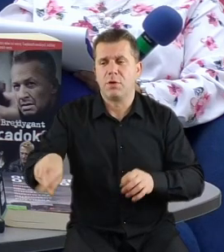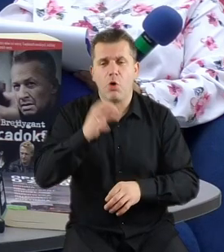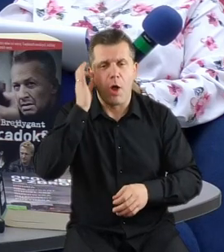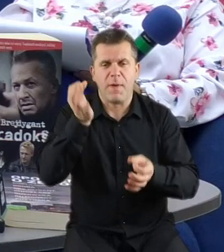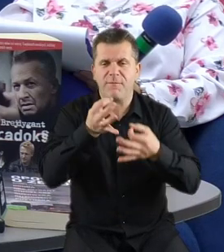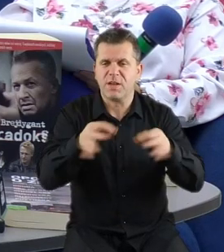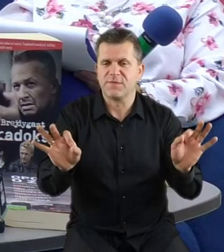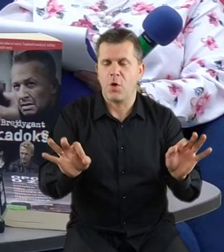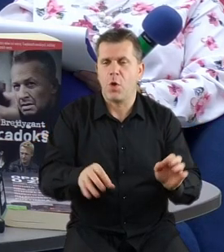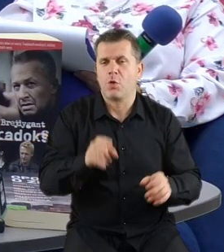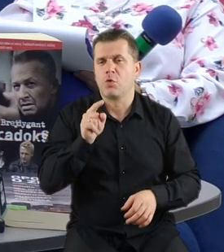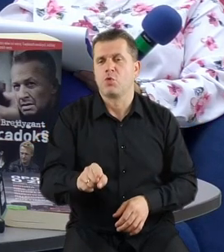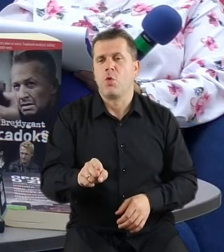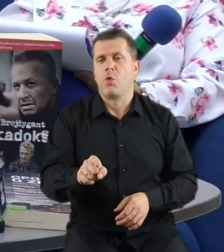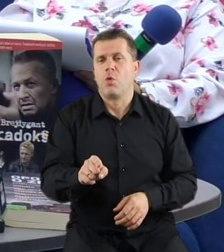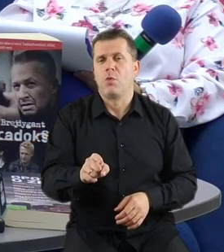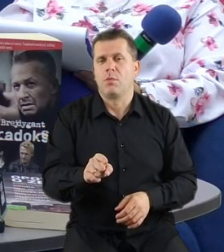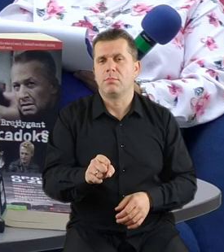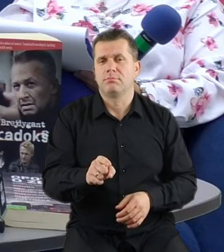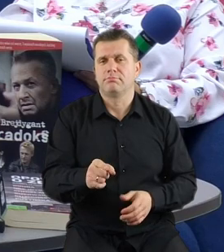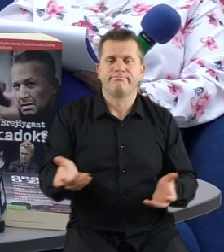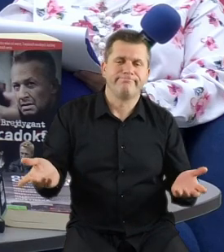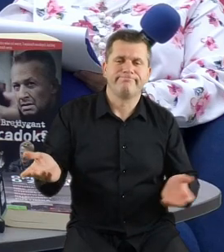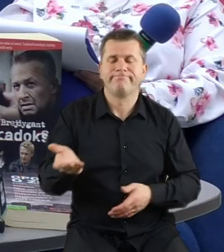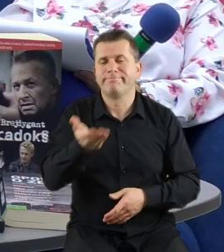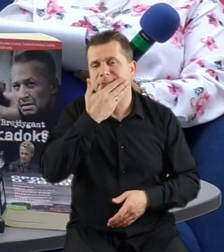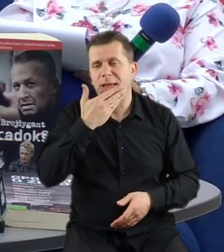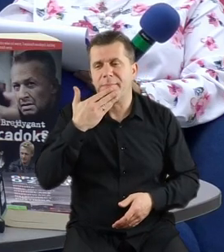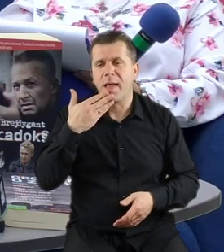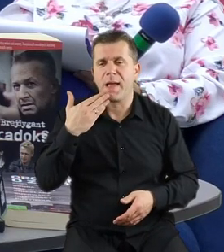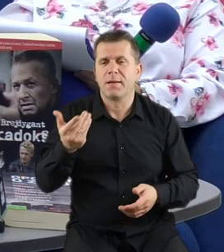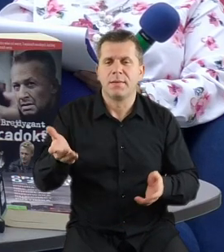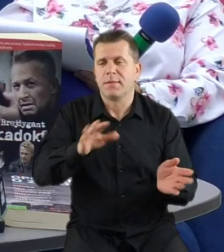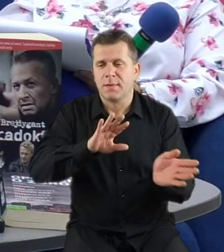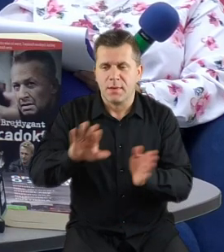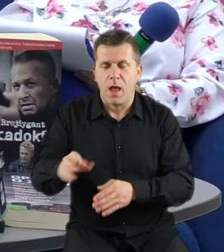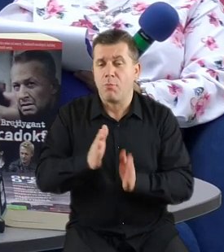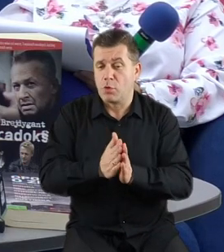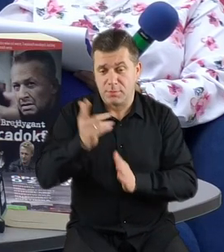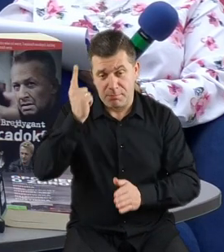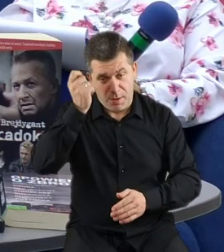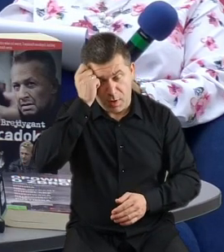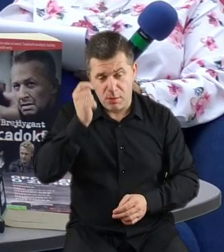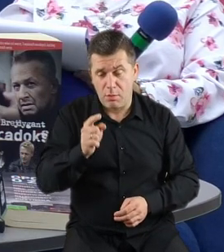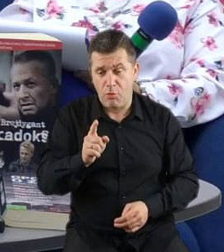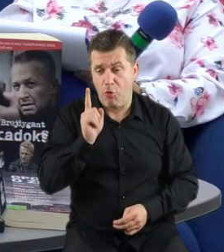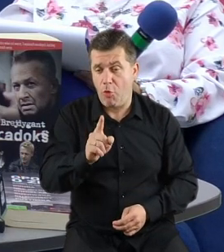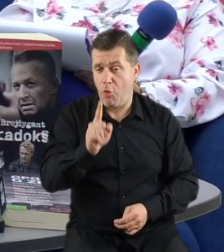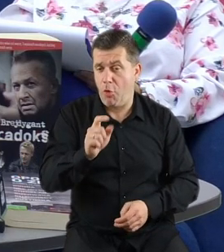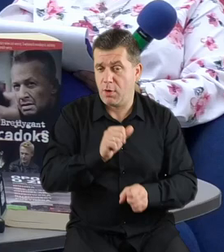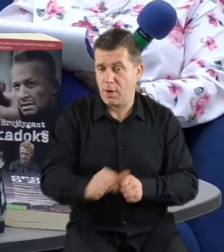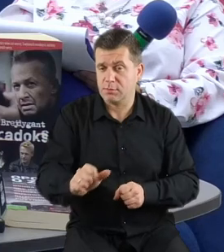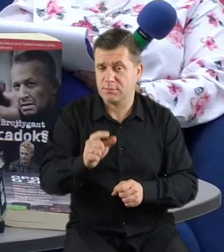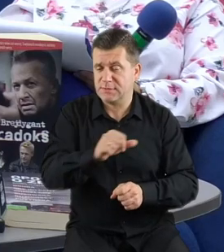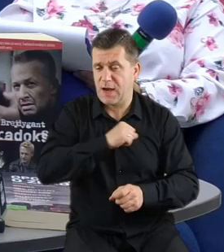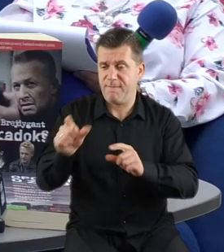to były kobiety wyzwolone, to teoretycznie, że takie niespętane jakimiś tam. Tylko, że proszę pamiętać, że to on patrzy, że